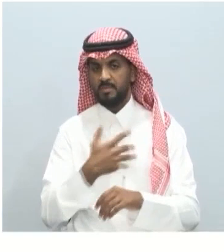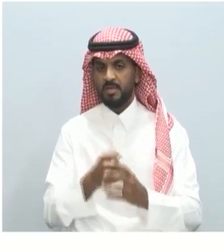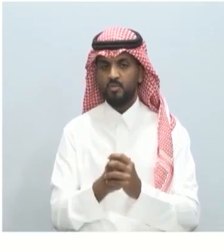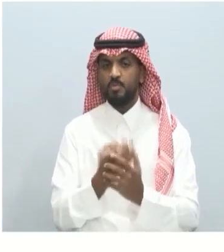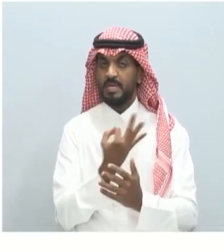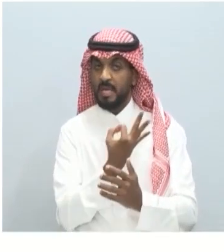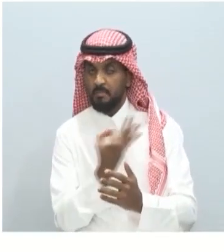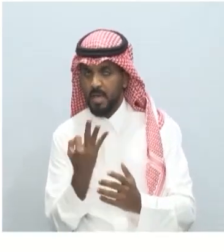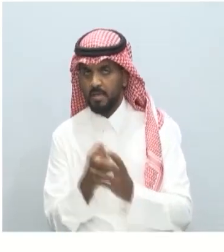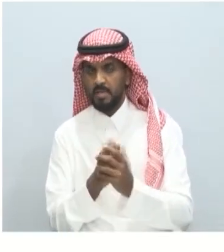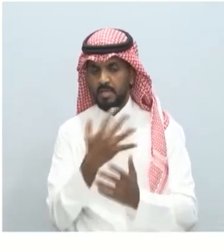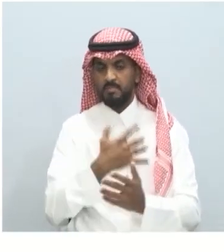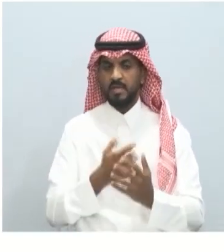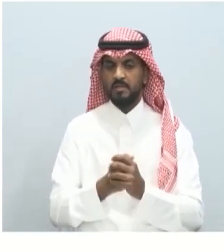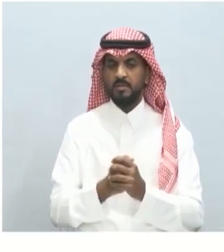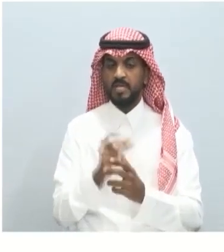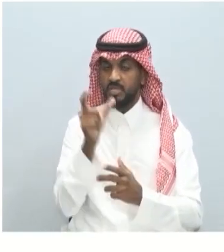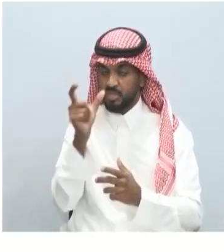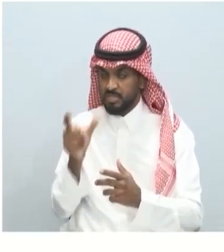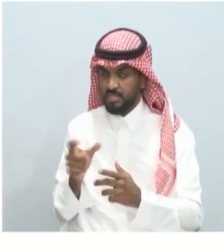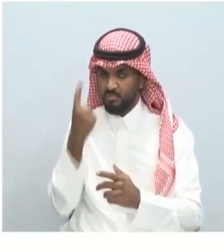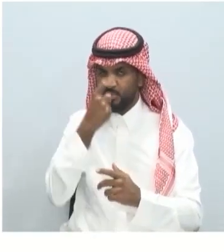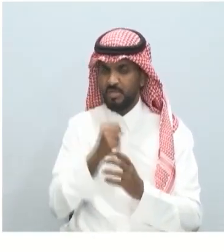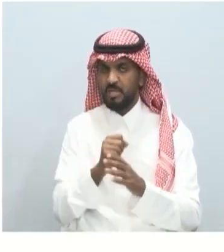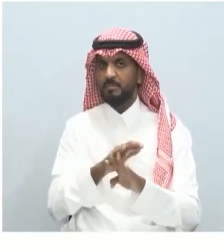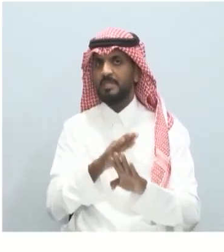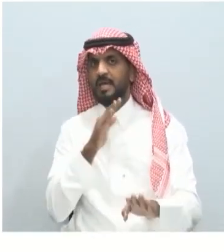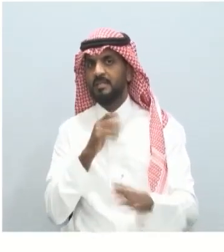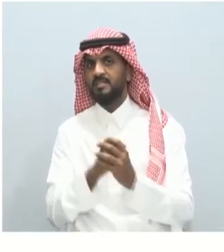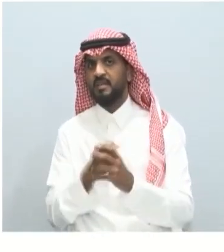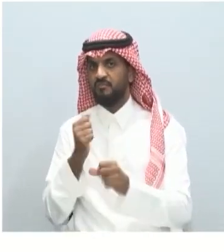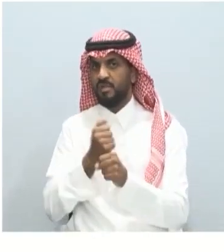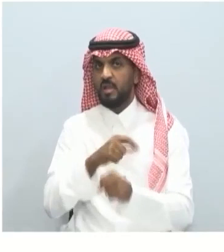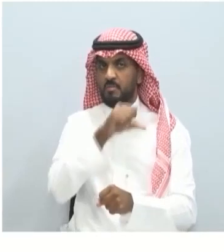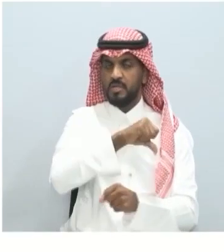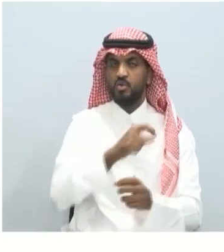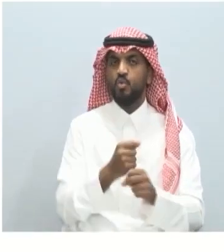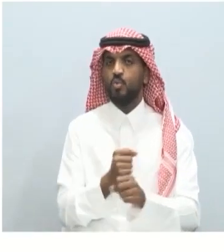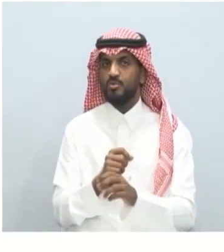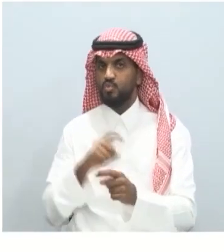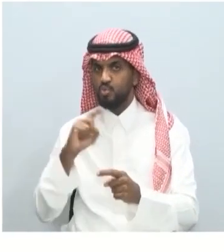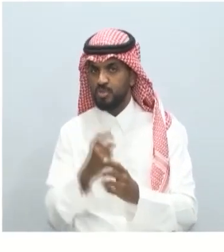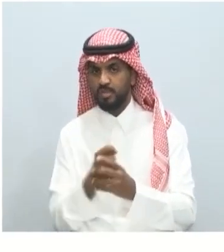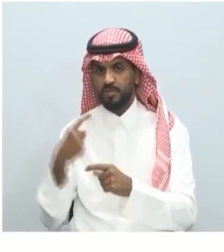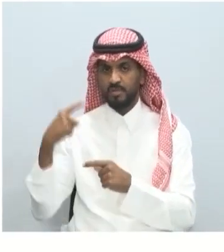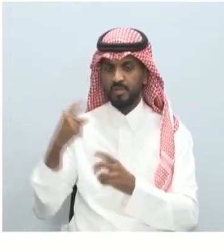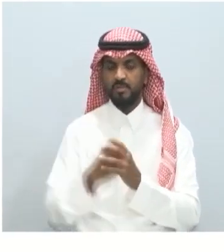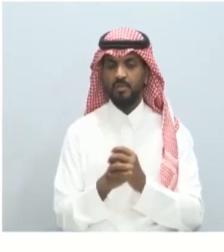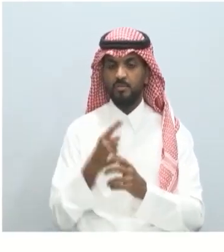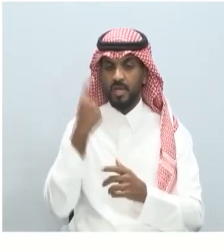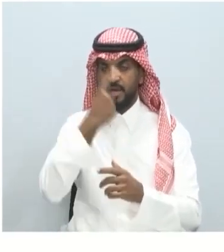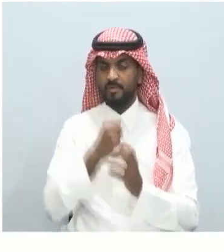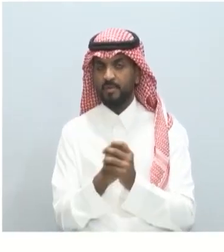كمال الايمان لان المستحي يبتعد عن فعل المعاصي ويسرع الى فعل الطاعات ثم ان